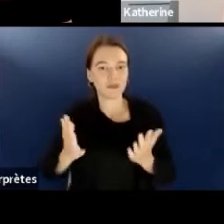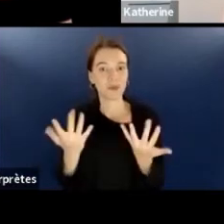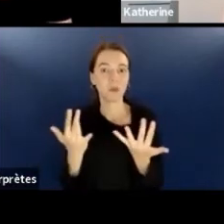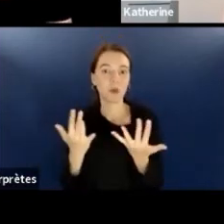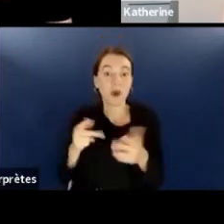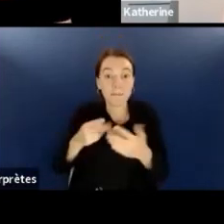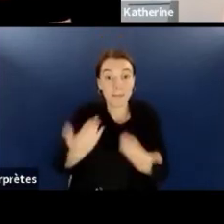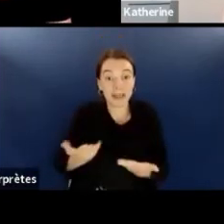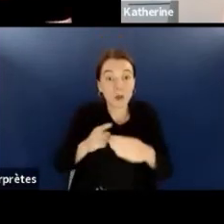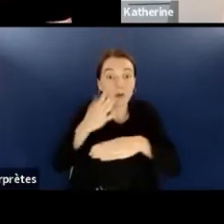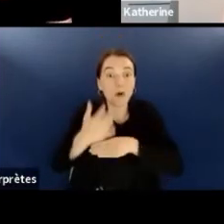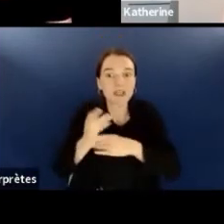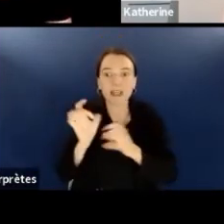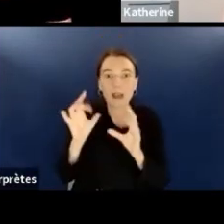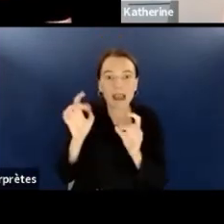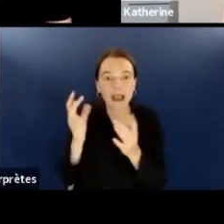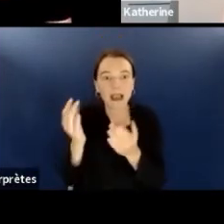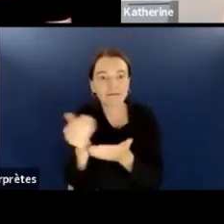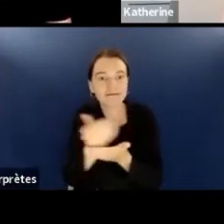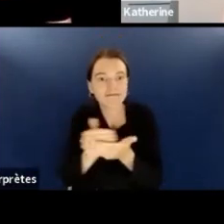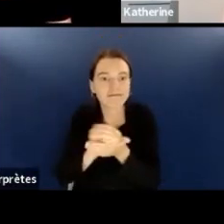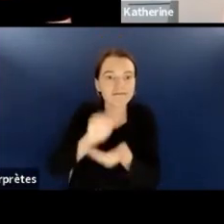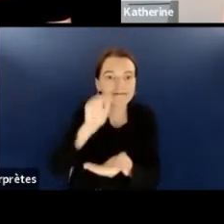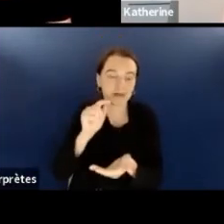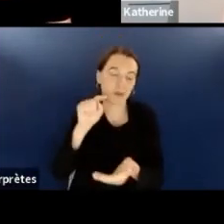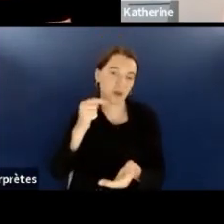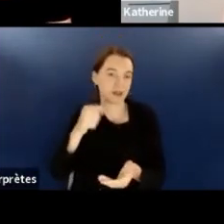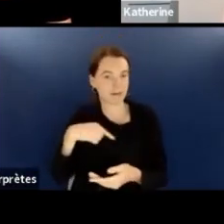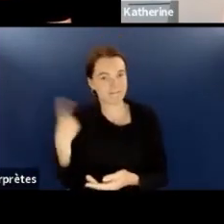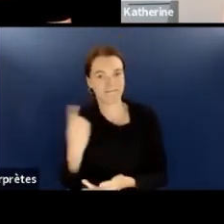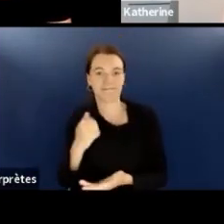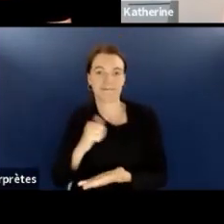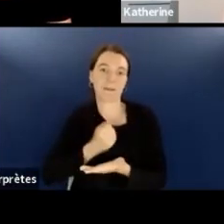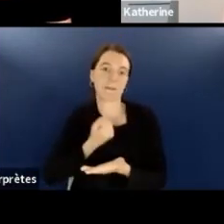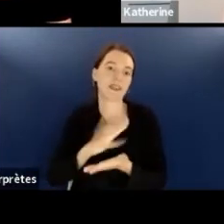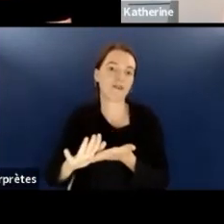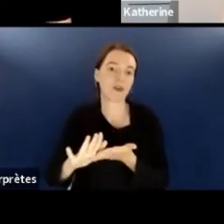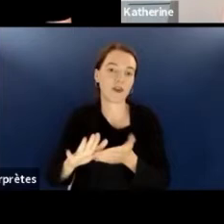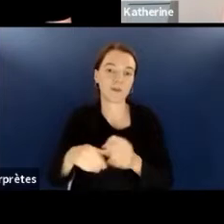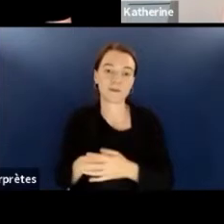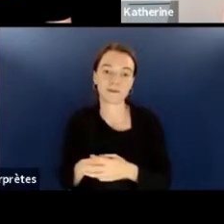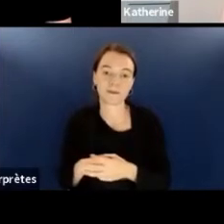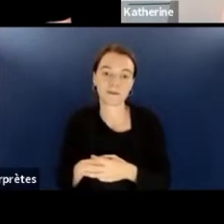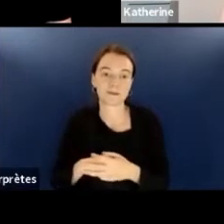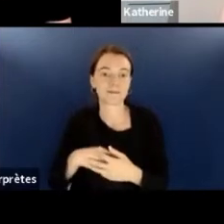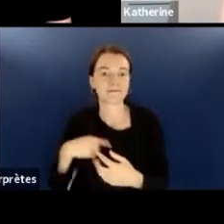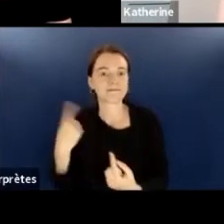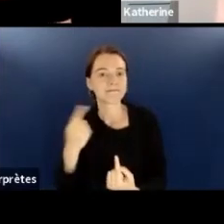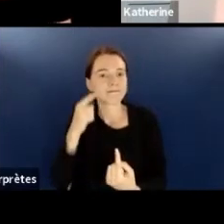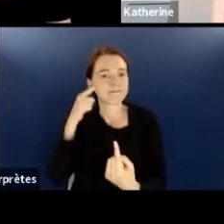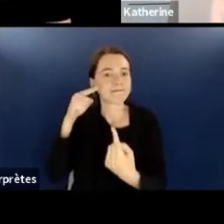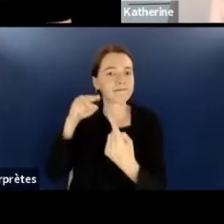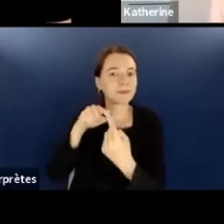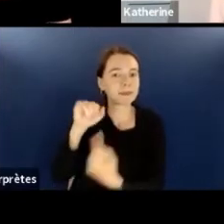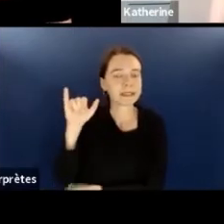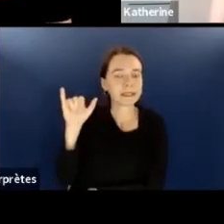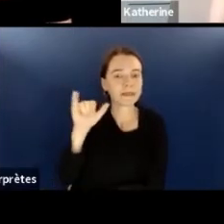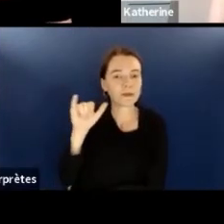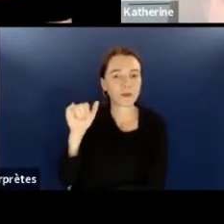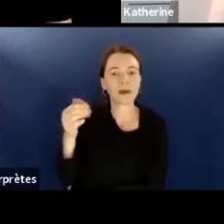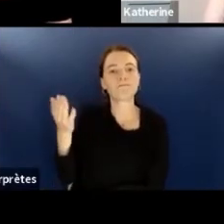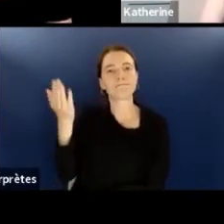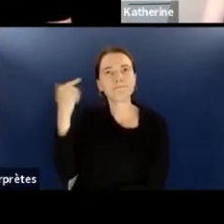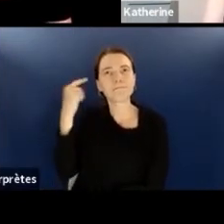de projet. Et donc, l'idée a été, Ça n'a pas encore été sorti. pour pouvoir avancer, justement, de commencer à prendre contact avec des personnes